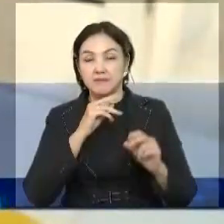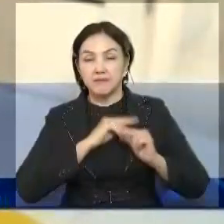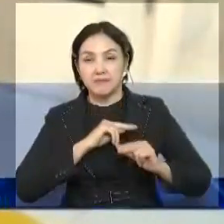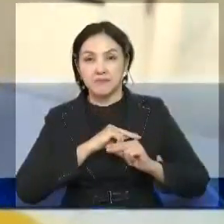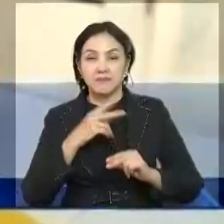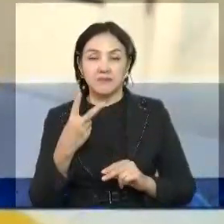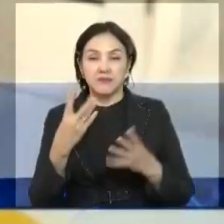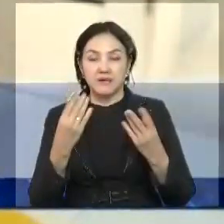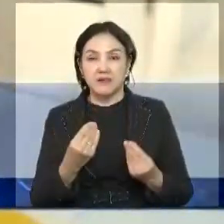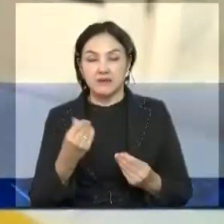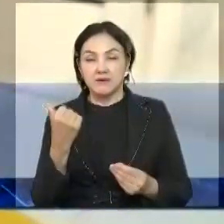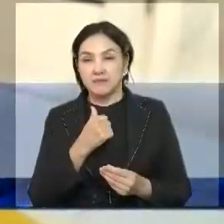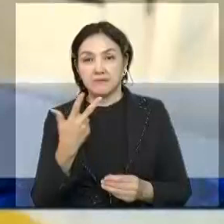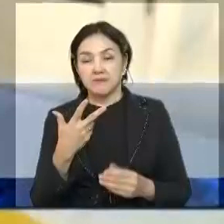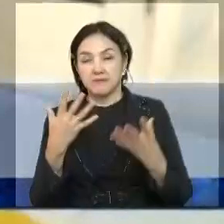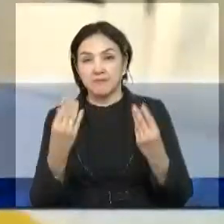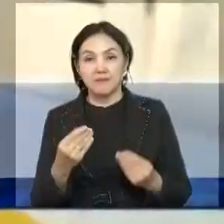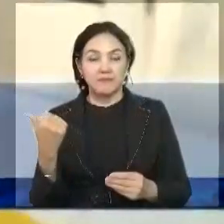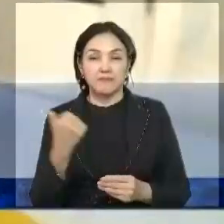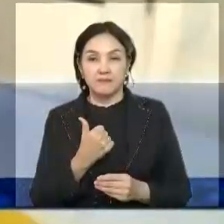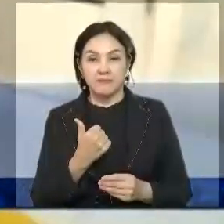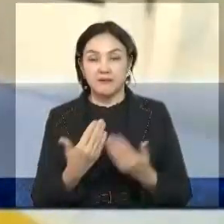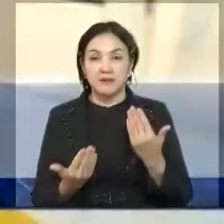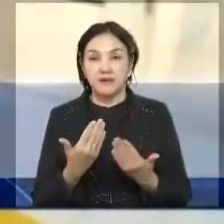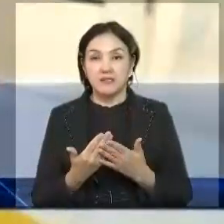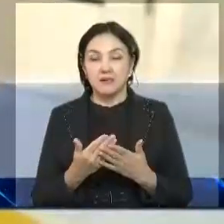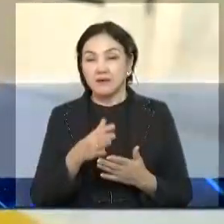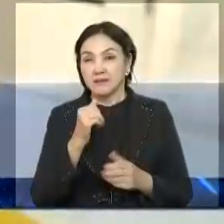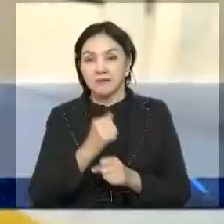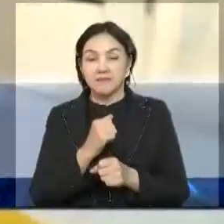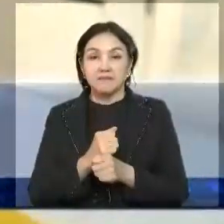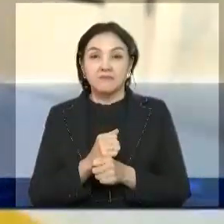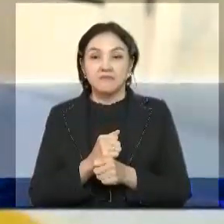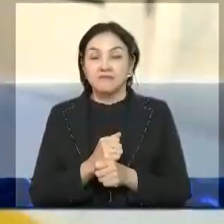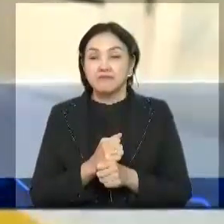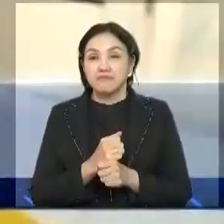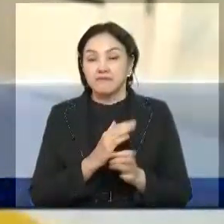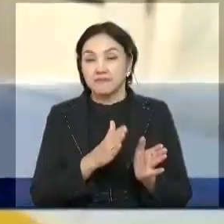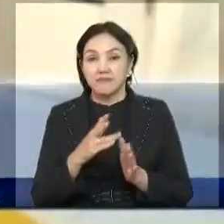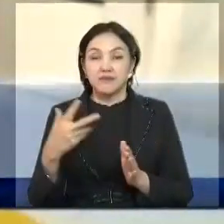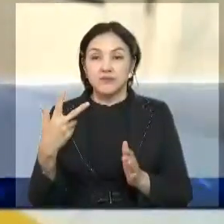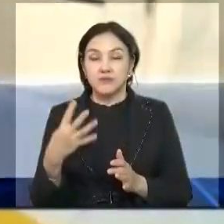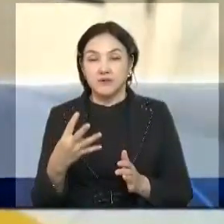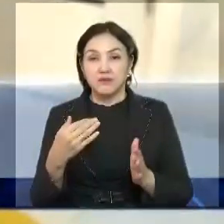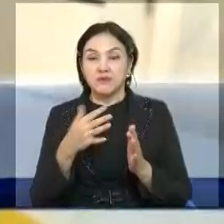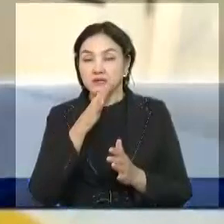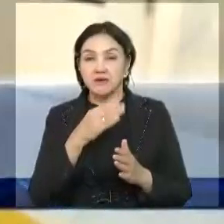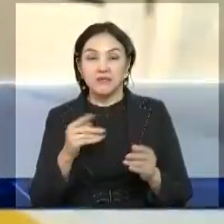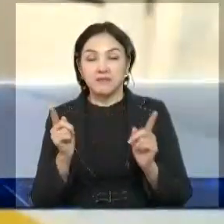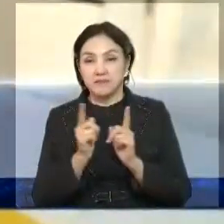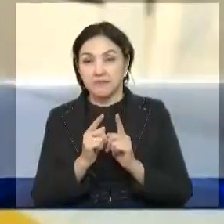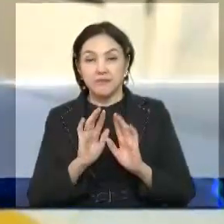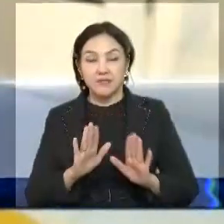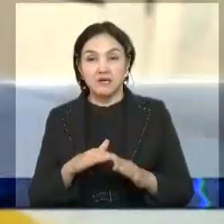там 2 дня в неделю 3 дня в неделю или работает по определённым там с 4 лет только принимает некоторые